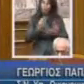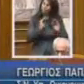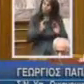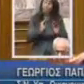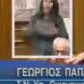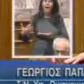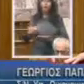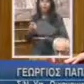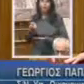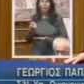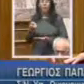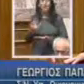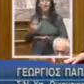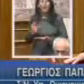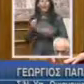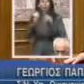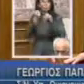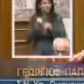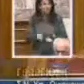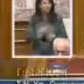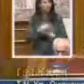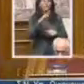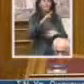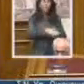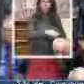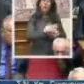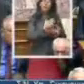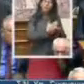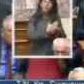εσόδων, χωρίς να αυξάνεται το βάρος στα χαμηλά και στα